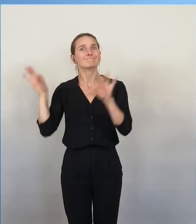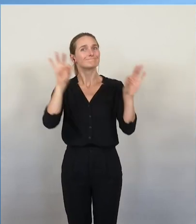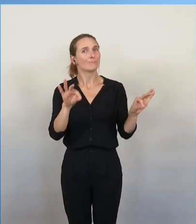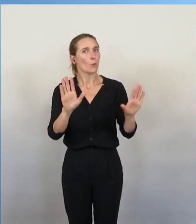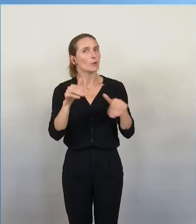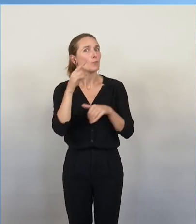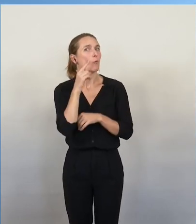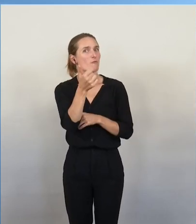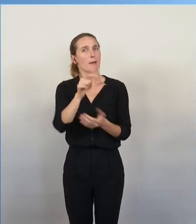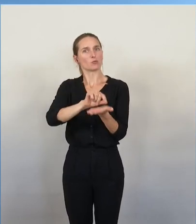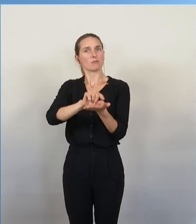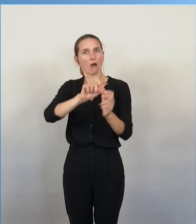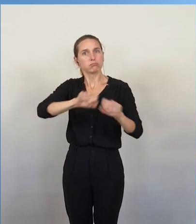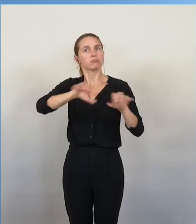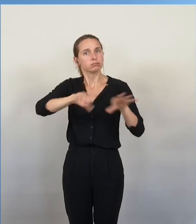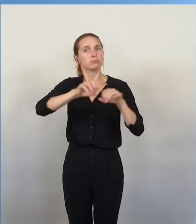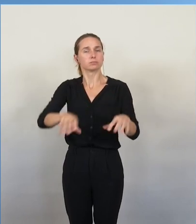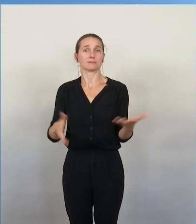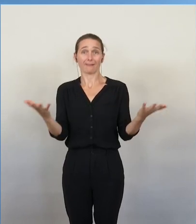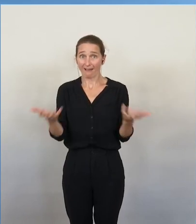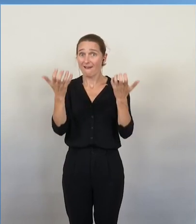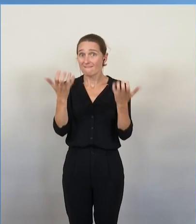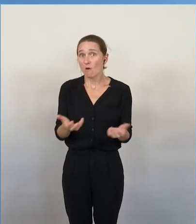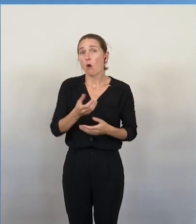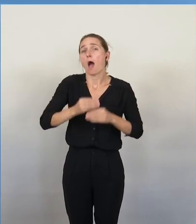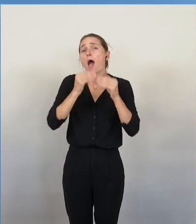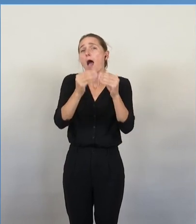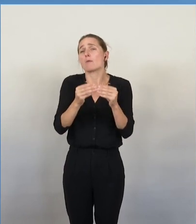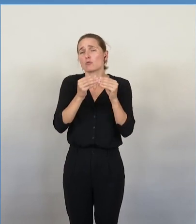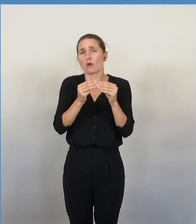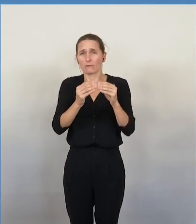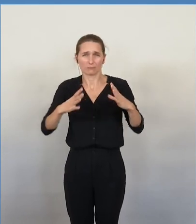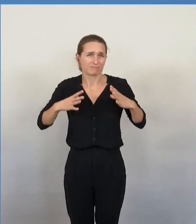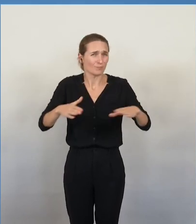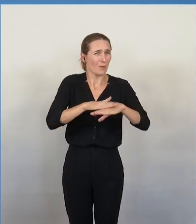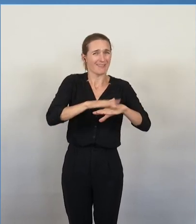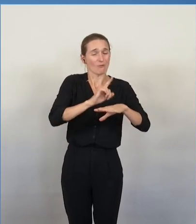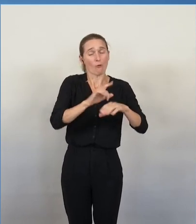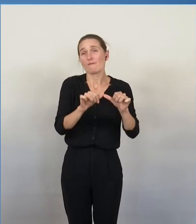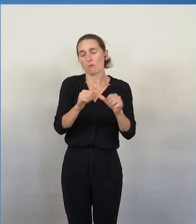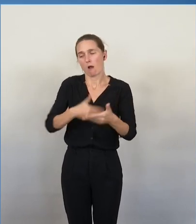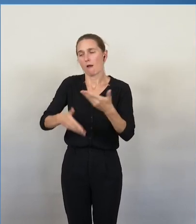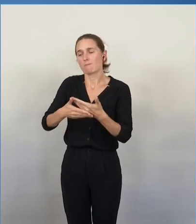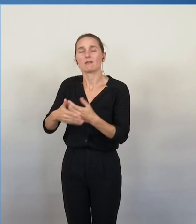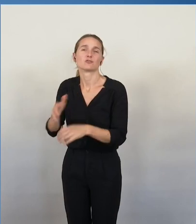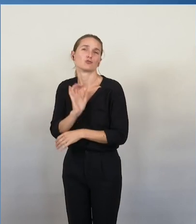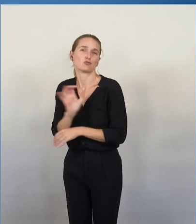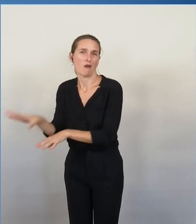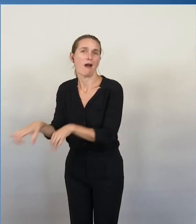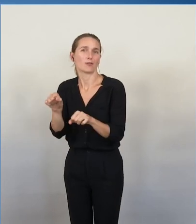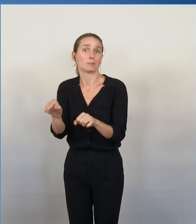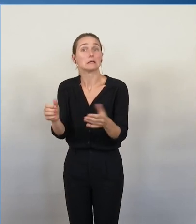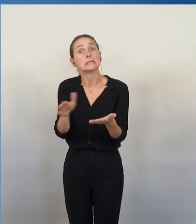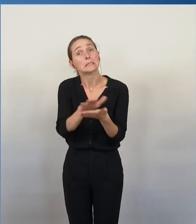de de l'amour faites pas de politique adopter un chien pardonnez-moi mais là nous avons vraiment une vision complètement différente de la